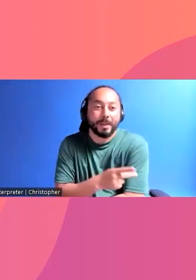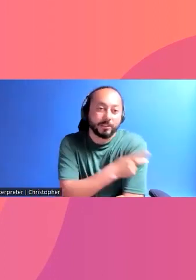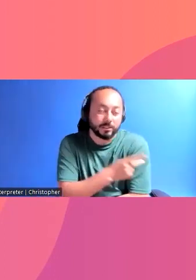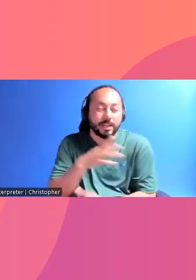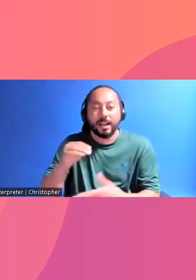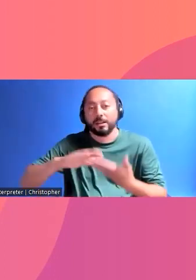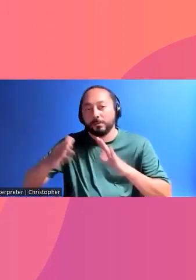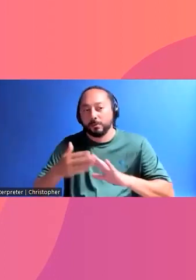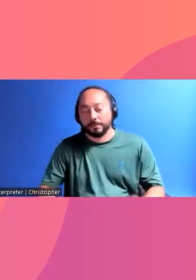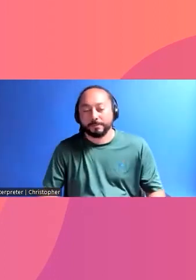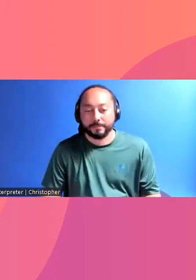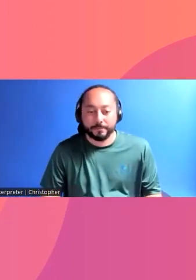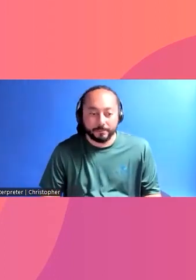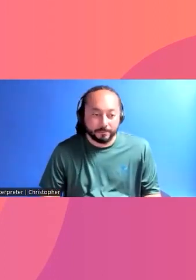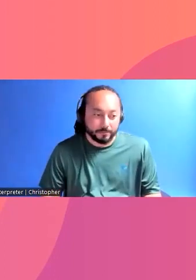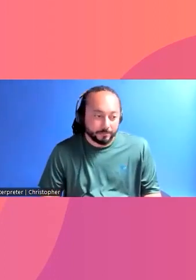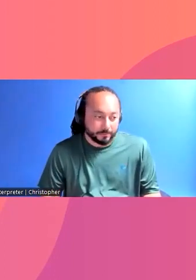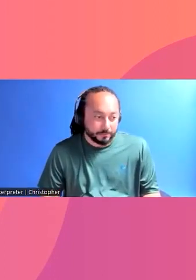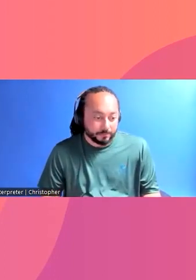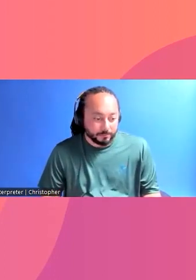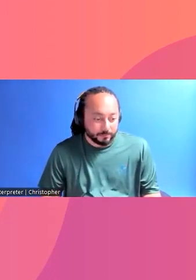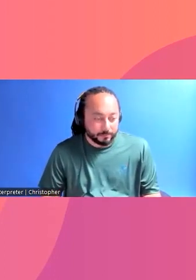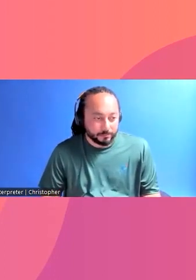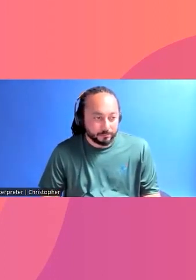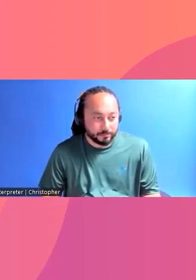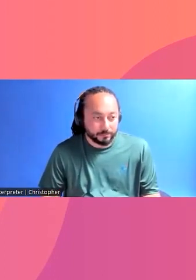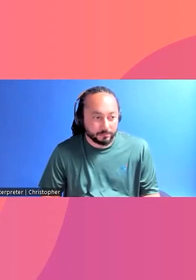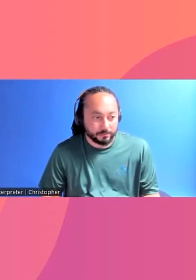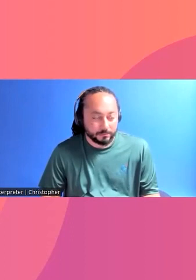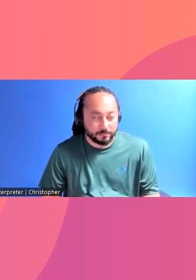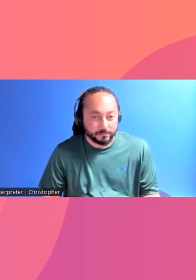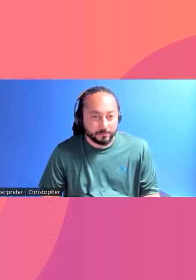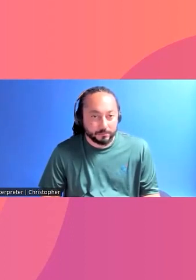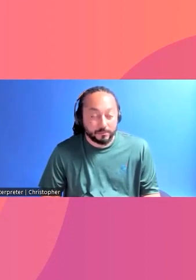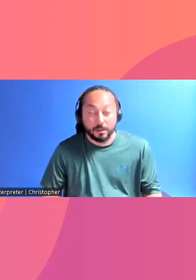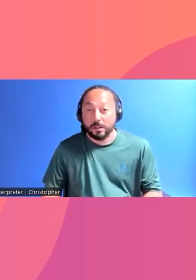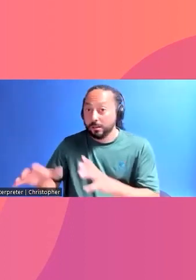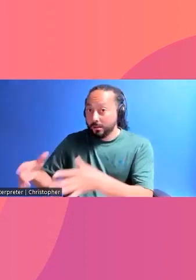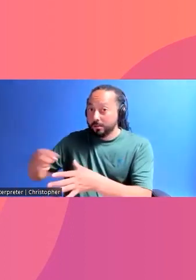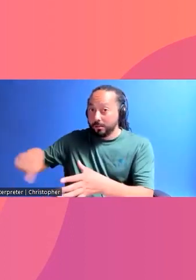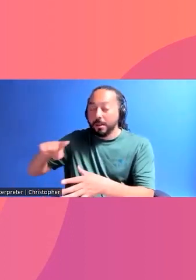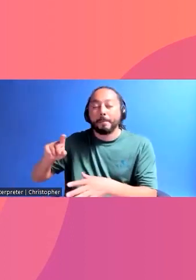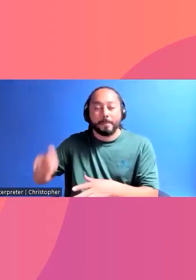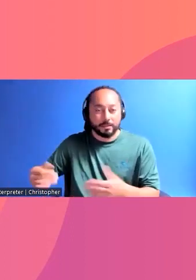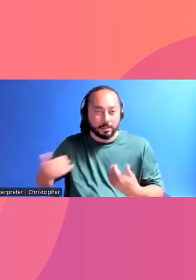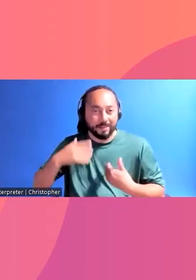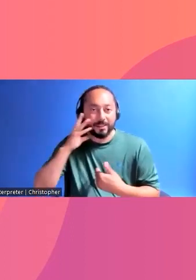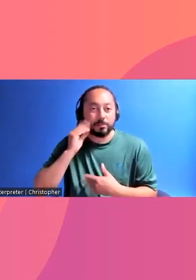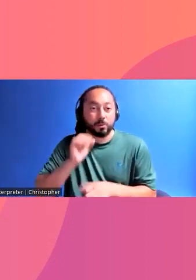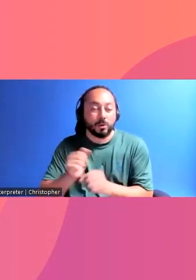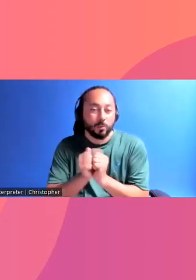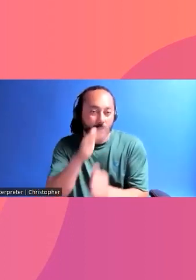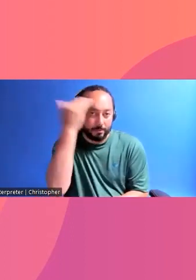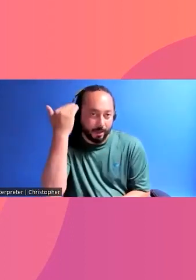contexte, communauté, pour patients hospitalisés ou pour patients de jour. Tous ces individus doivent avoir de